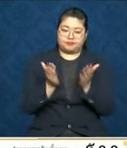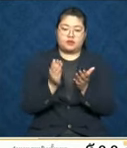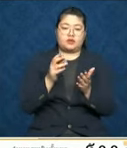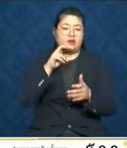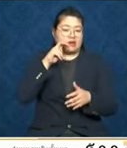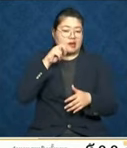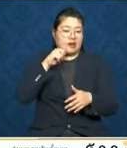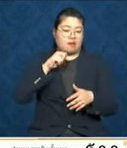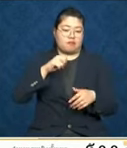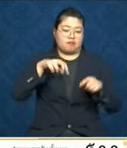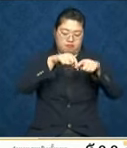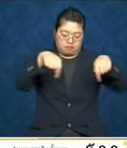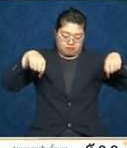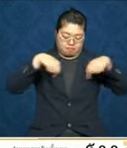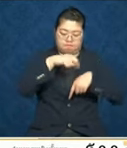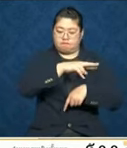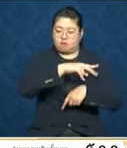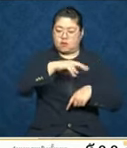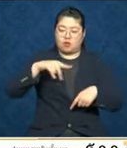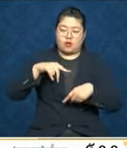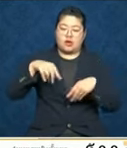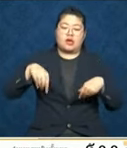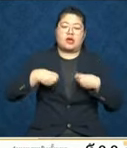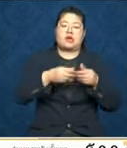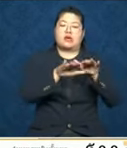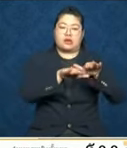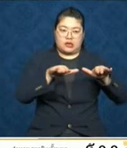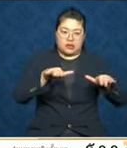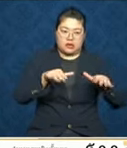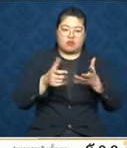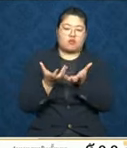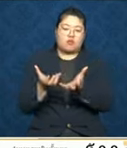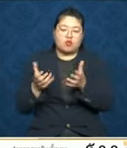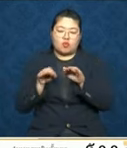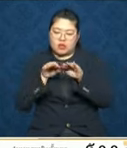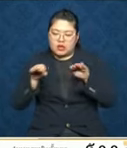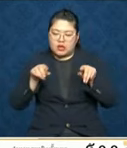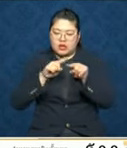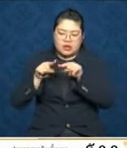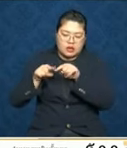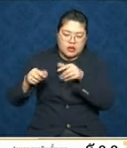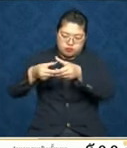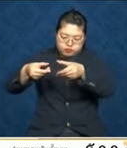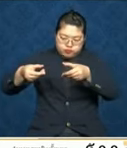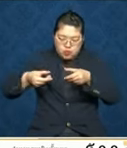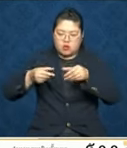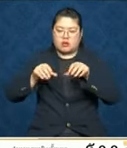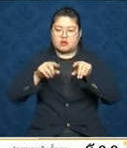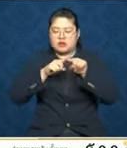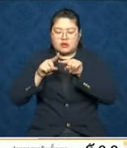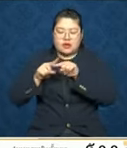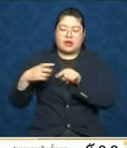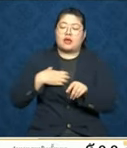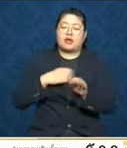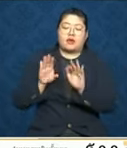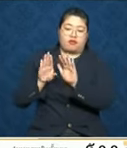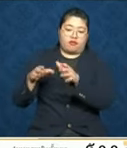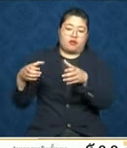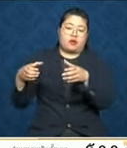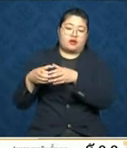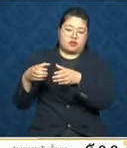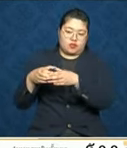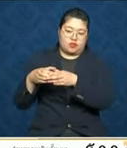ว่ายน้ำสำหรับเด็กในชุมชนพร้อมทั้งอุปกรณ์มาตรฐานการกีฬาขอเรียนผ่านท่านประธานไปยังกรมพละ